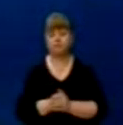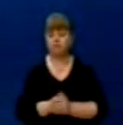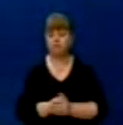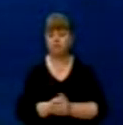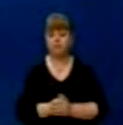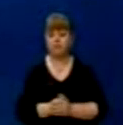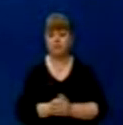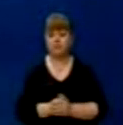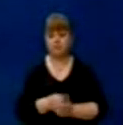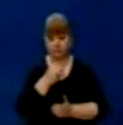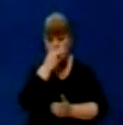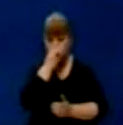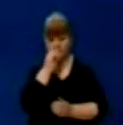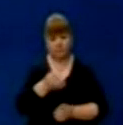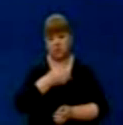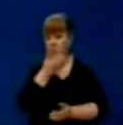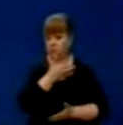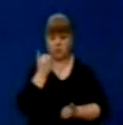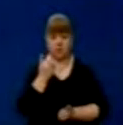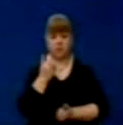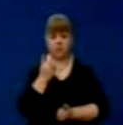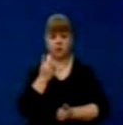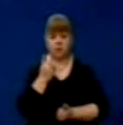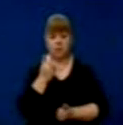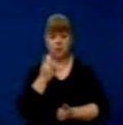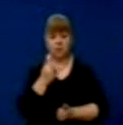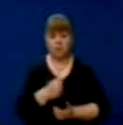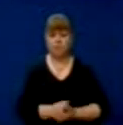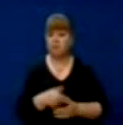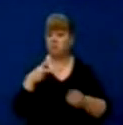Nuk kom informat se ka ardhur deri te ndonjë ndërprerje në atë proces.